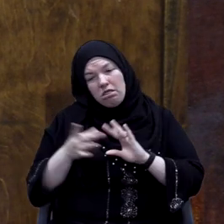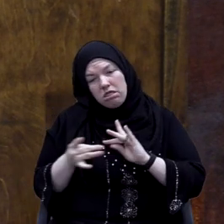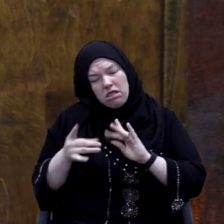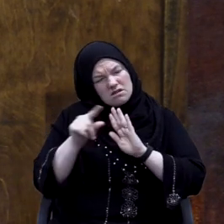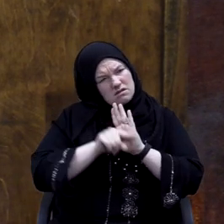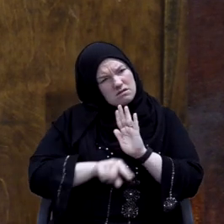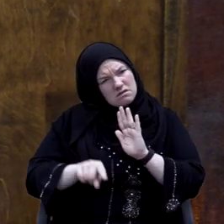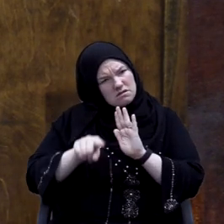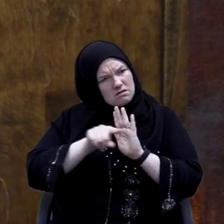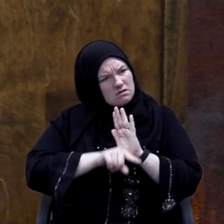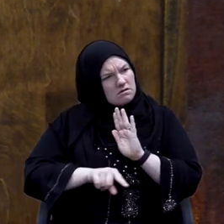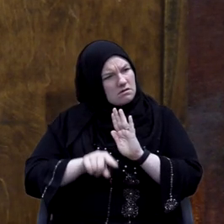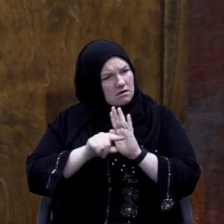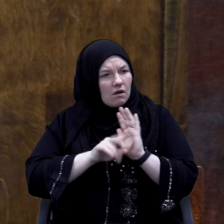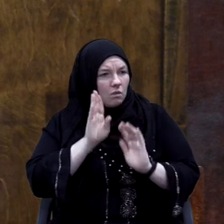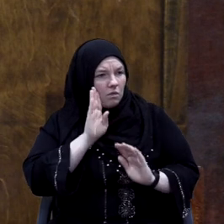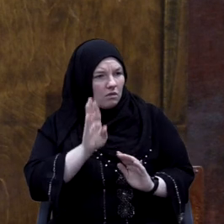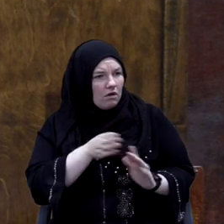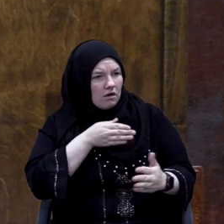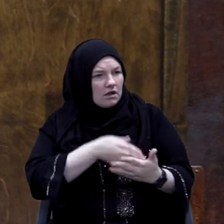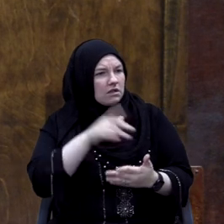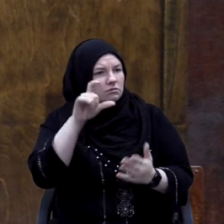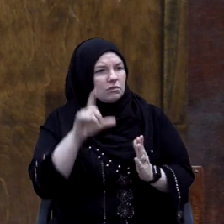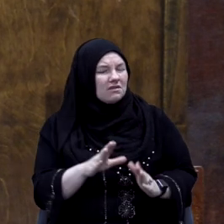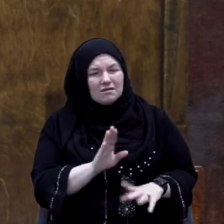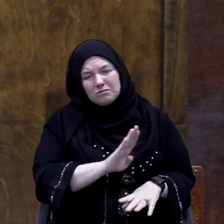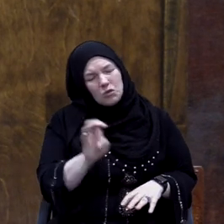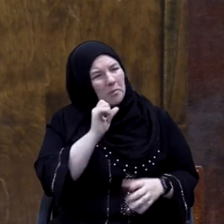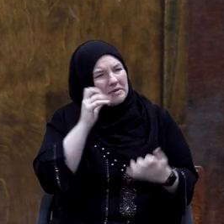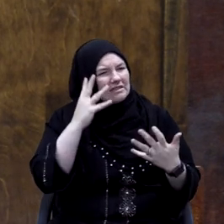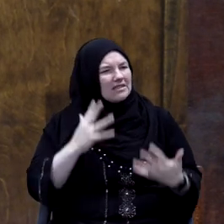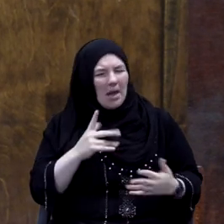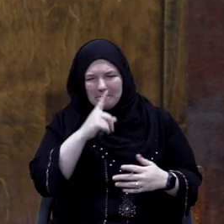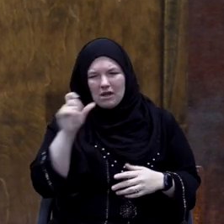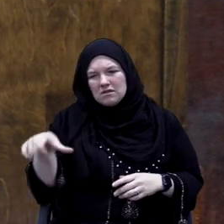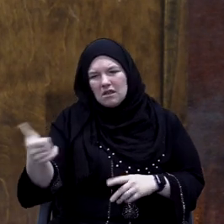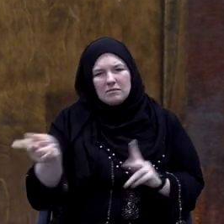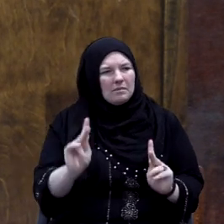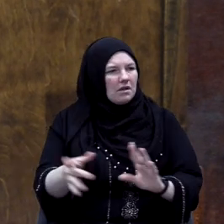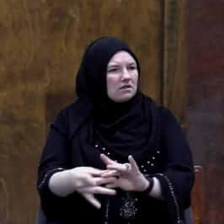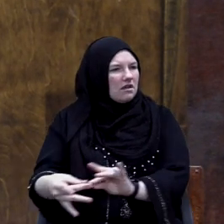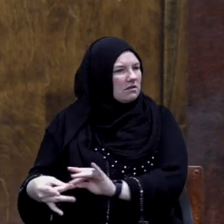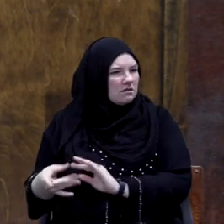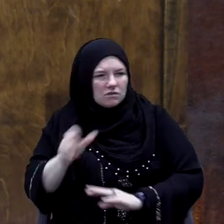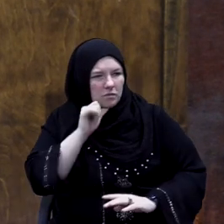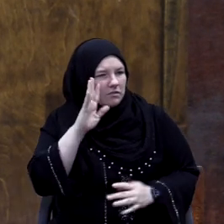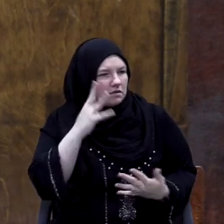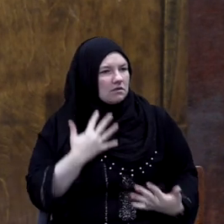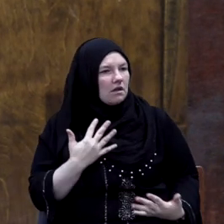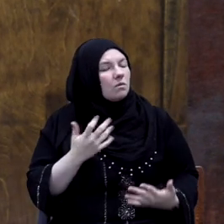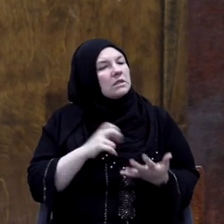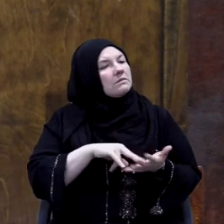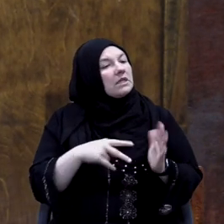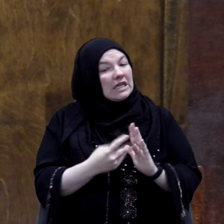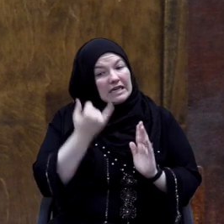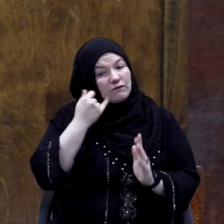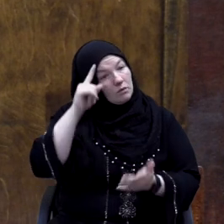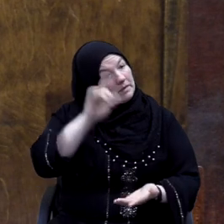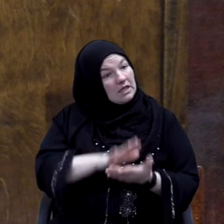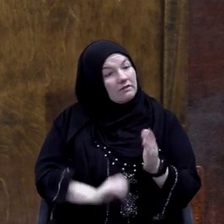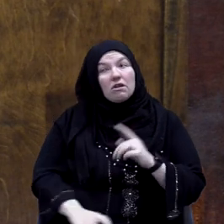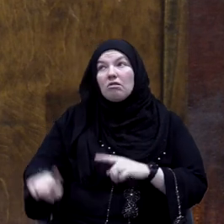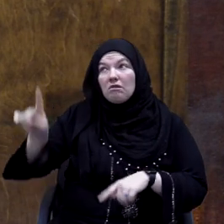لَا يَحْزُنْكَ قَوْلُهُمْ. Don't you grieve because of what they say. Which means what? If you believe in